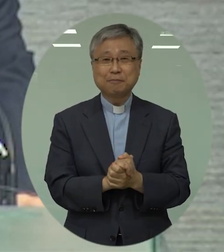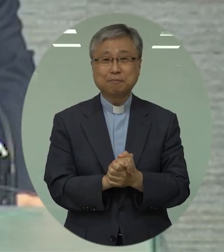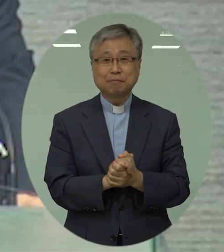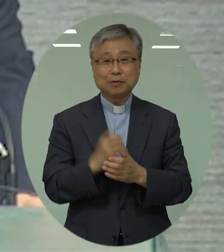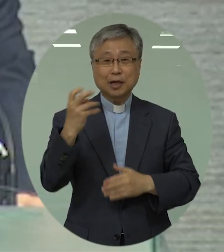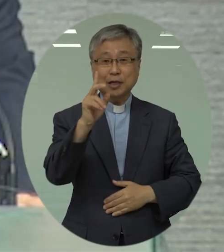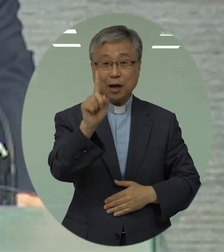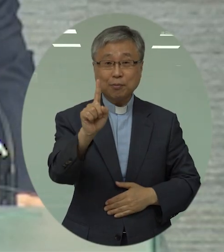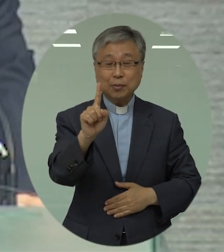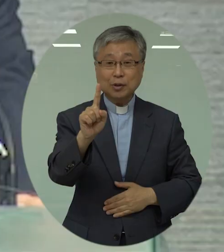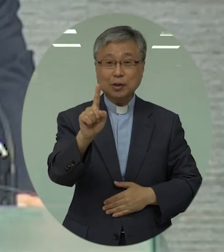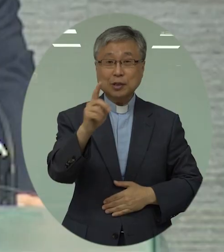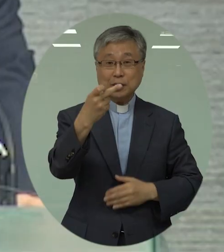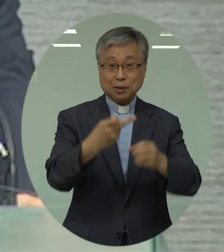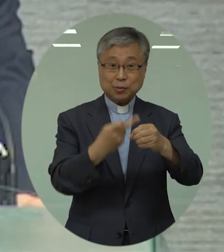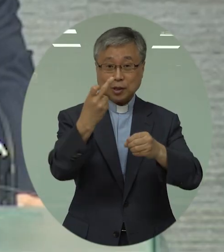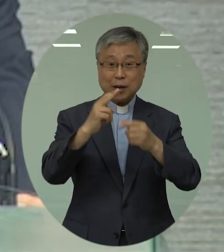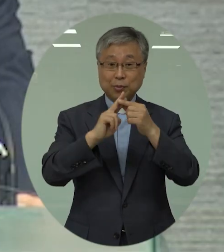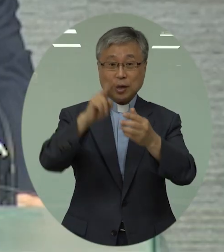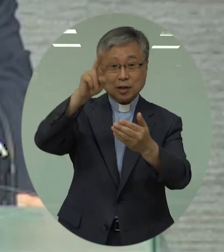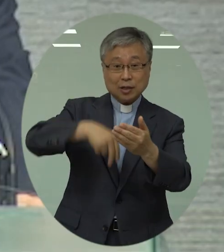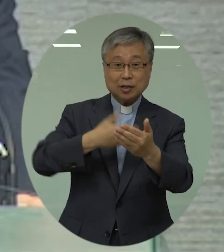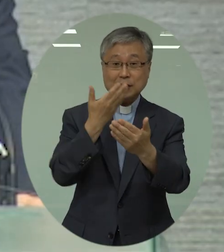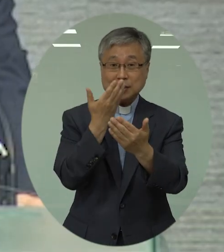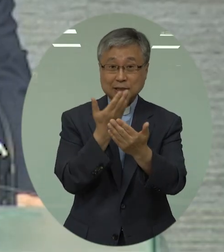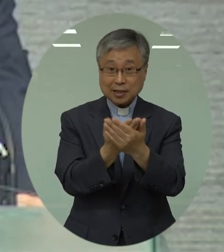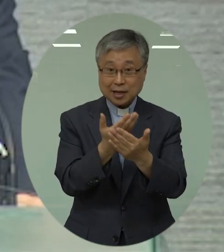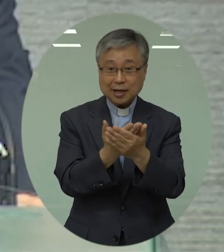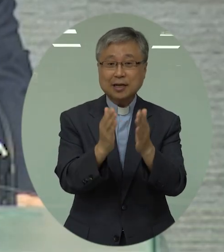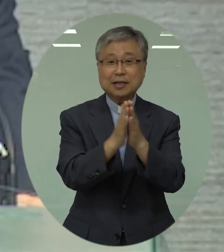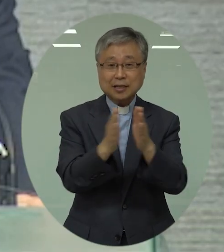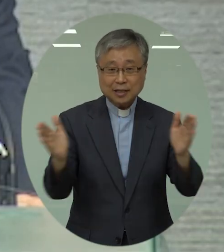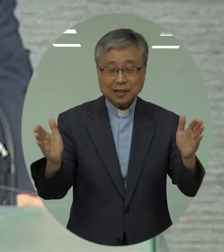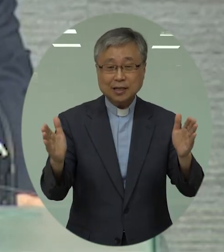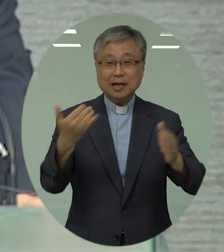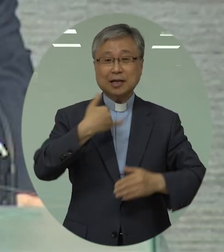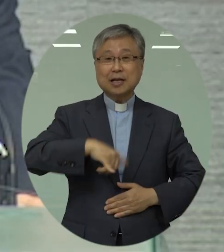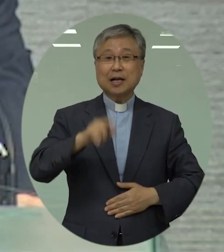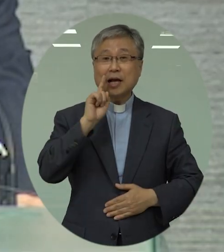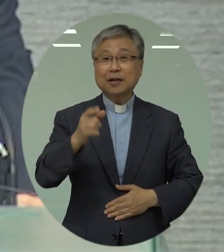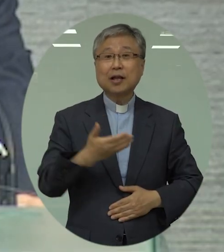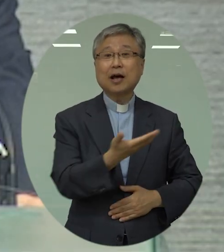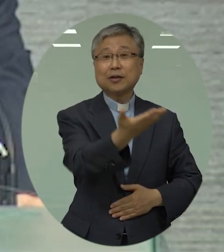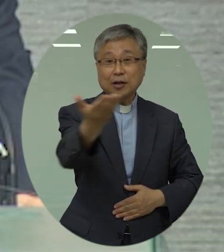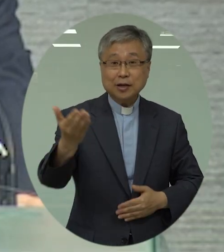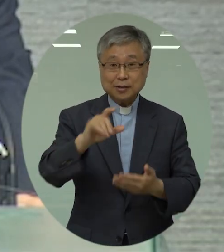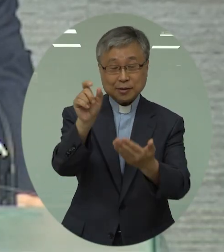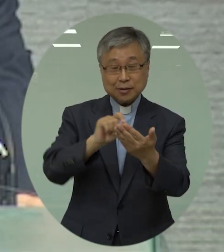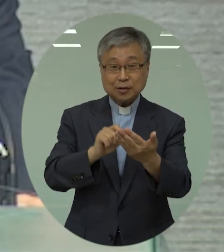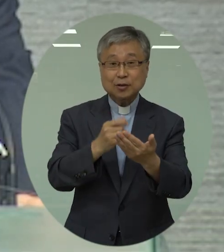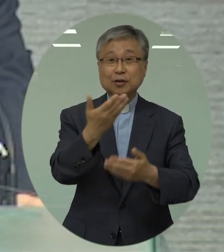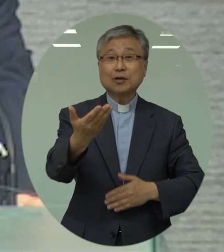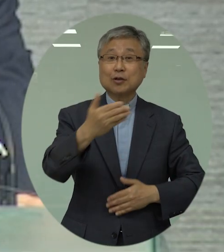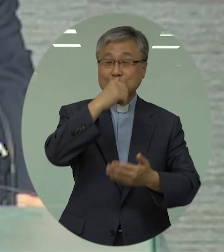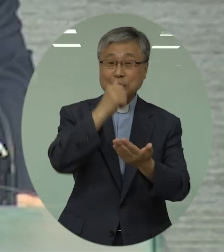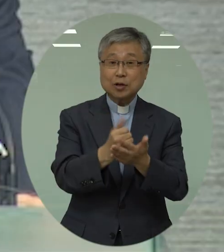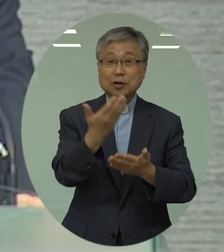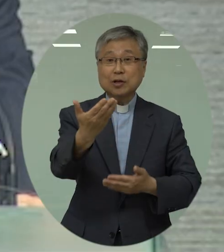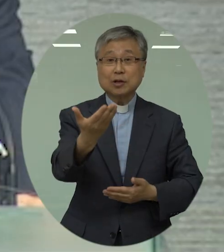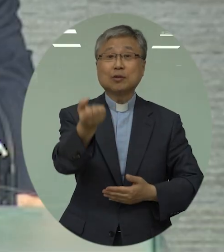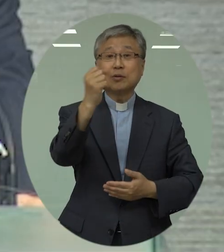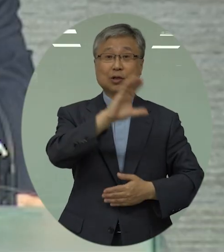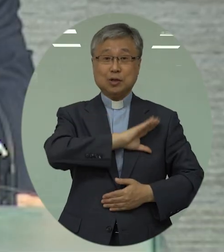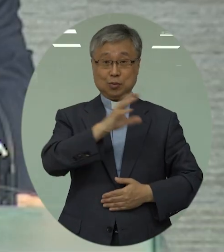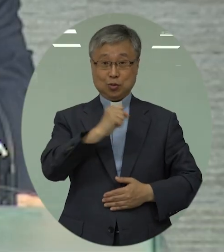다시 한번 우리 12절 함께 읽겠습니다. 12절 시작. 자녀들아, 내가 너에게 쓰는 것은 너희 죄가 그의 이름으로